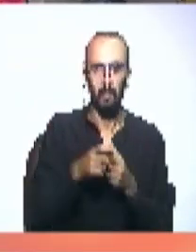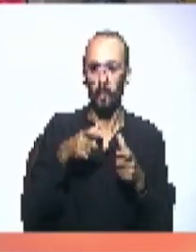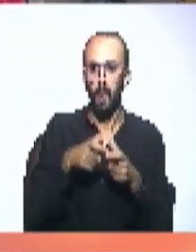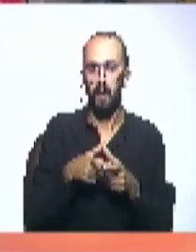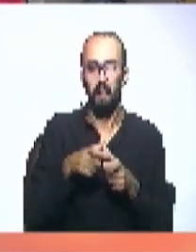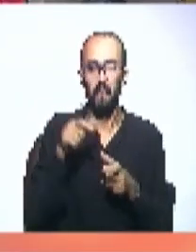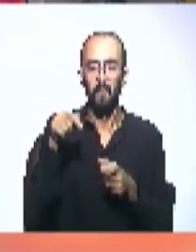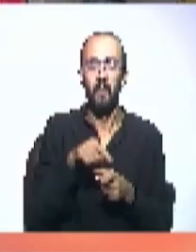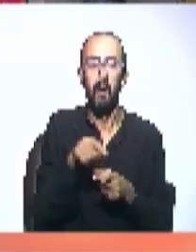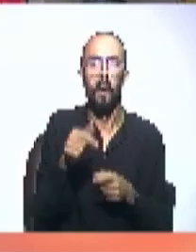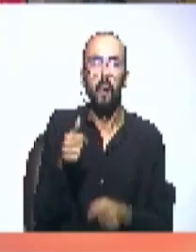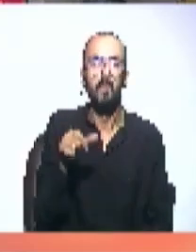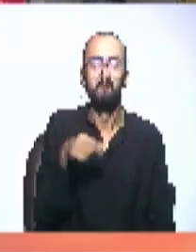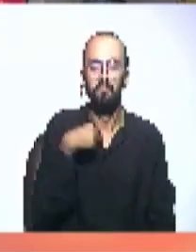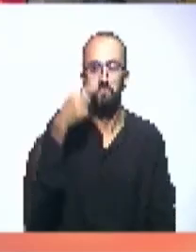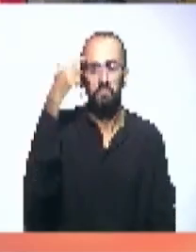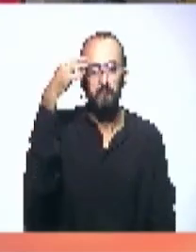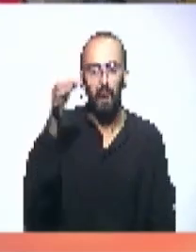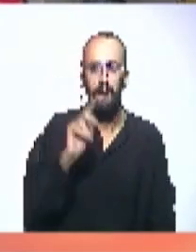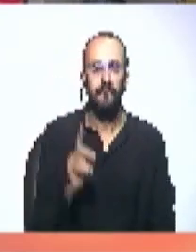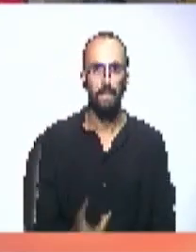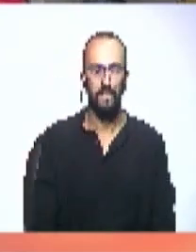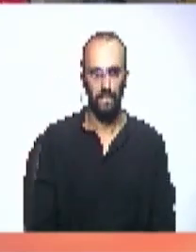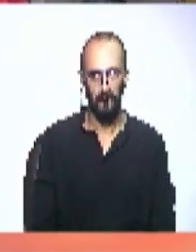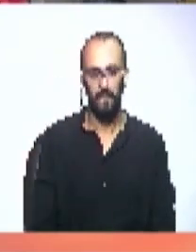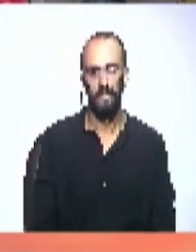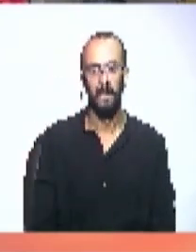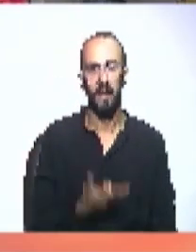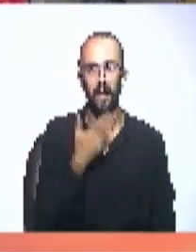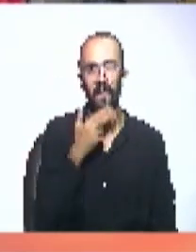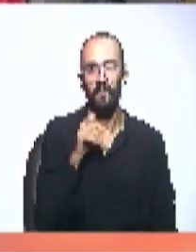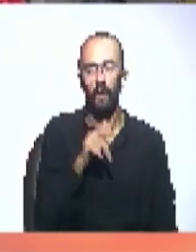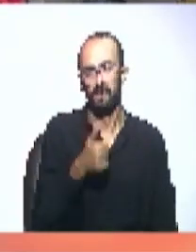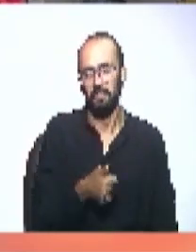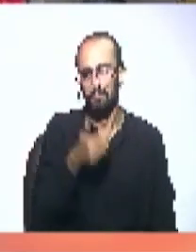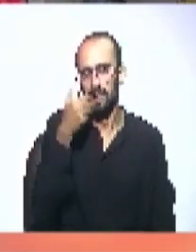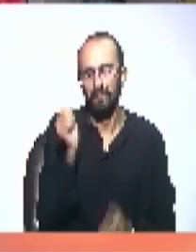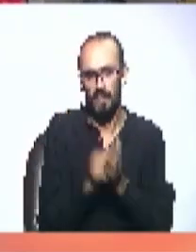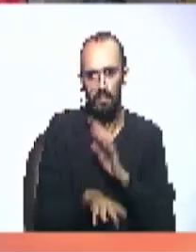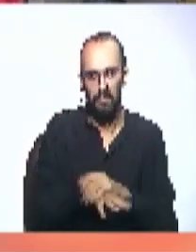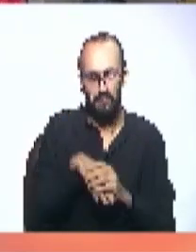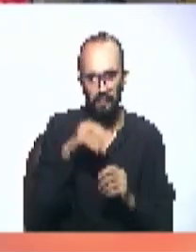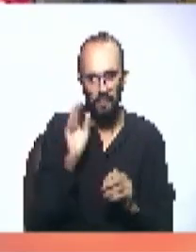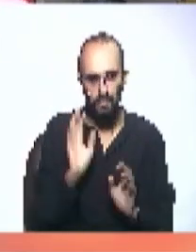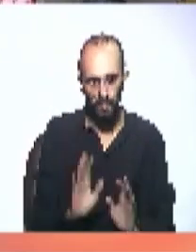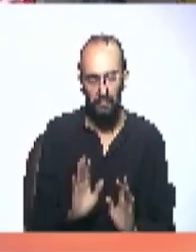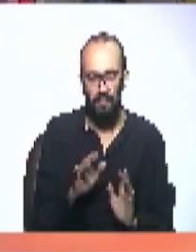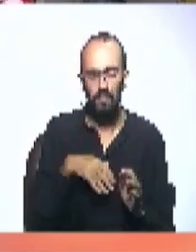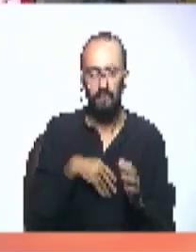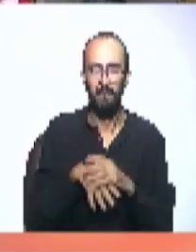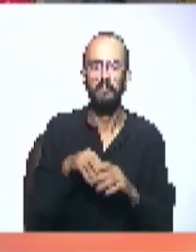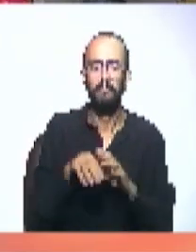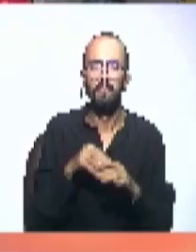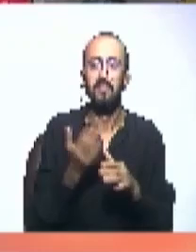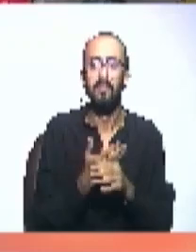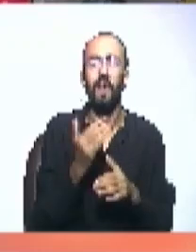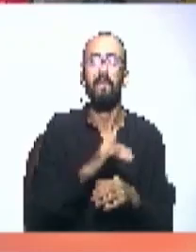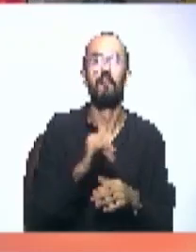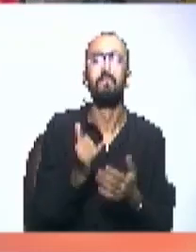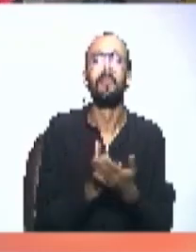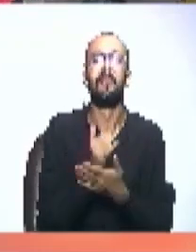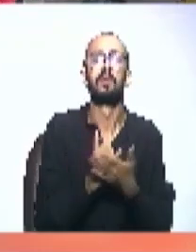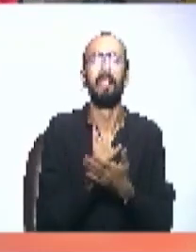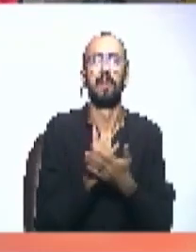والبرجر والحاجات دي كلها بنبقى مش عارفين هي معموله ازاي بره، فعشان كده الشيف اختار ان هو يعمل سلسله الحلقات دي